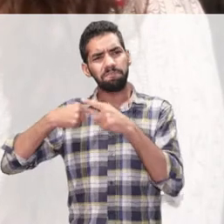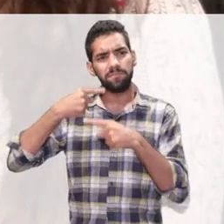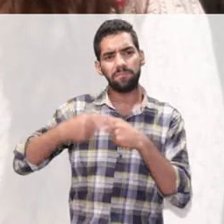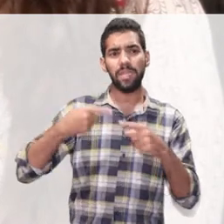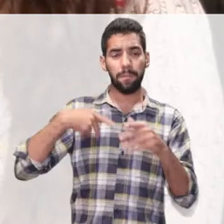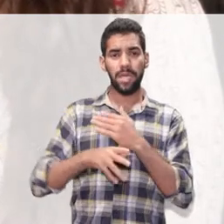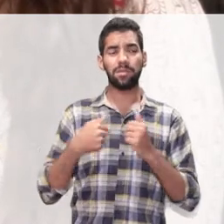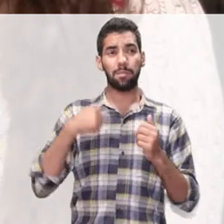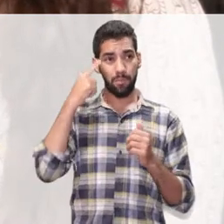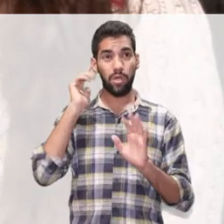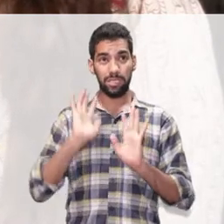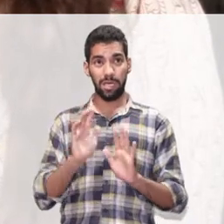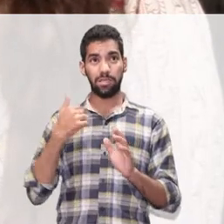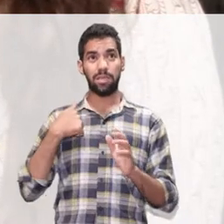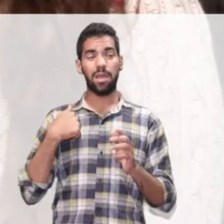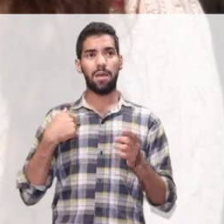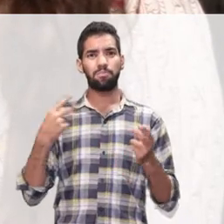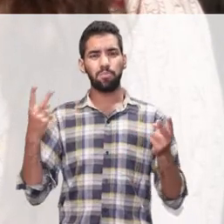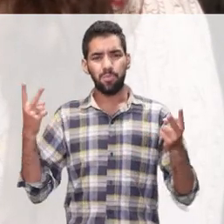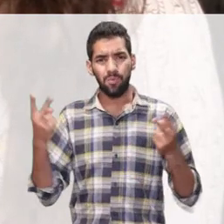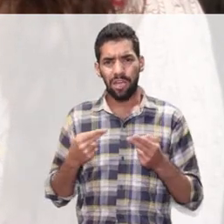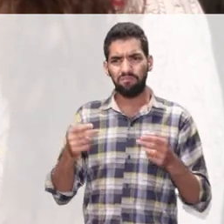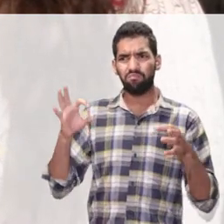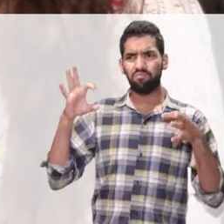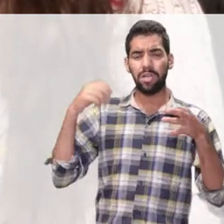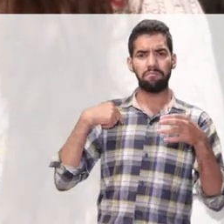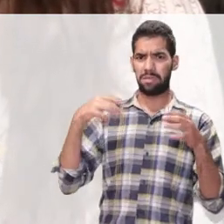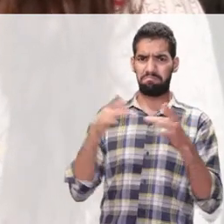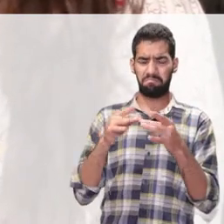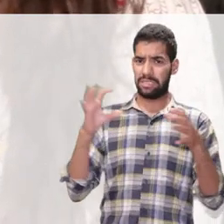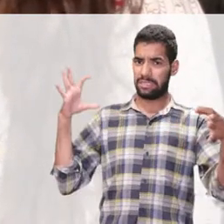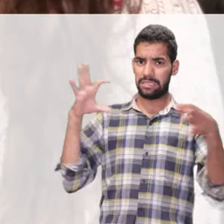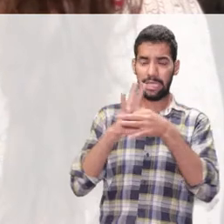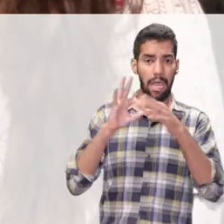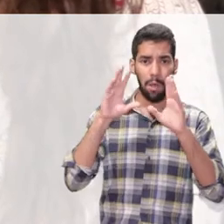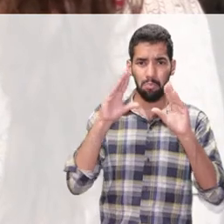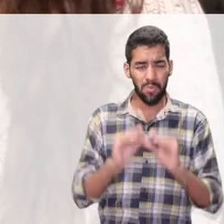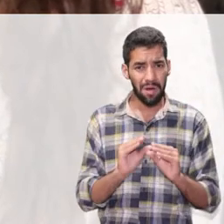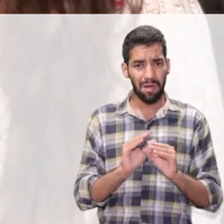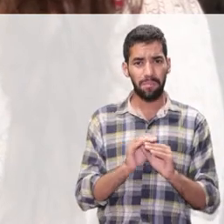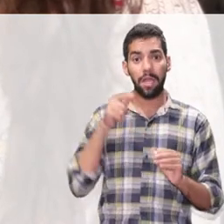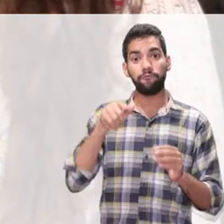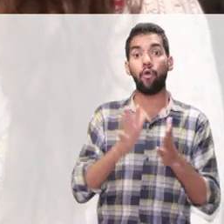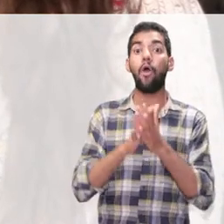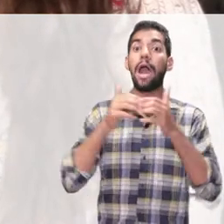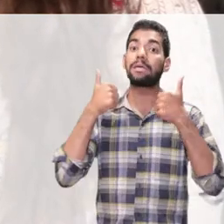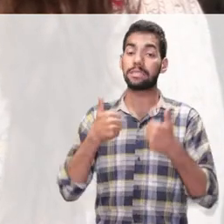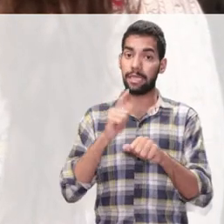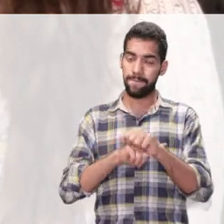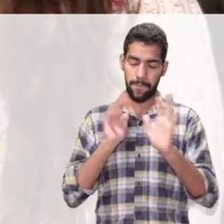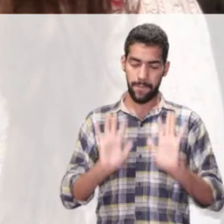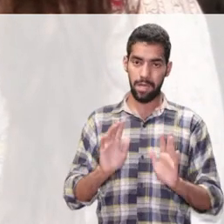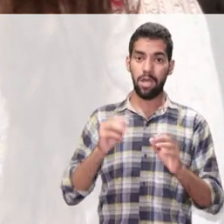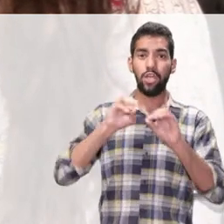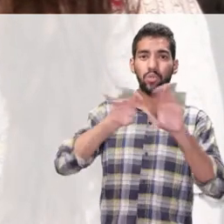ने नोटिस को बैटमैन एंड आई थिंक वे समझते थे टाइम आफ बर्थ प्रॉब्लम्स विद सोशल